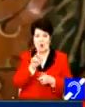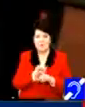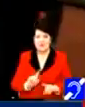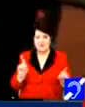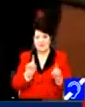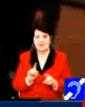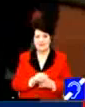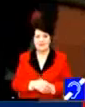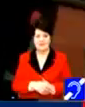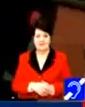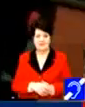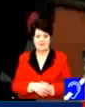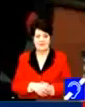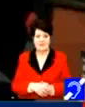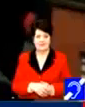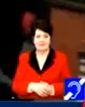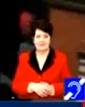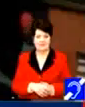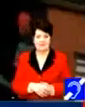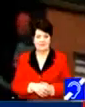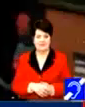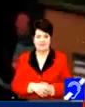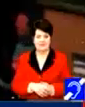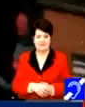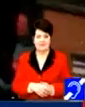regiunii. Macandat! Hop!